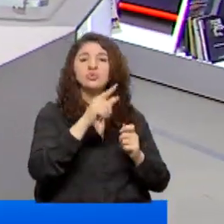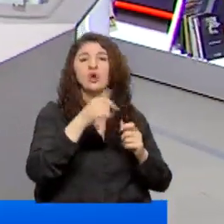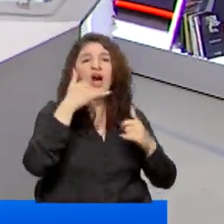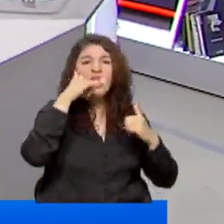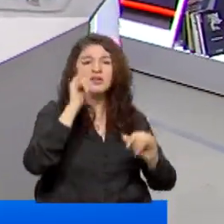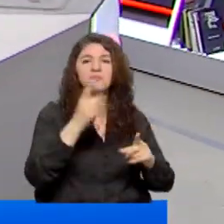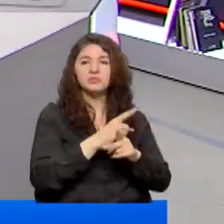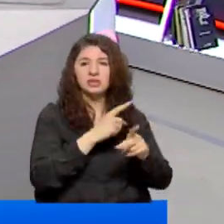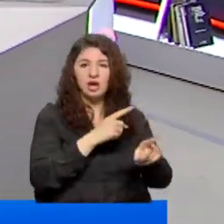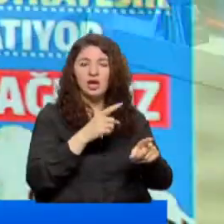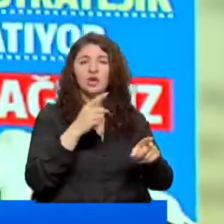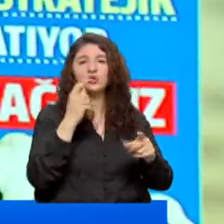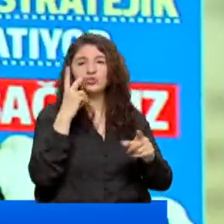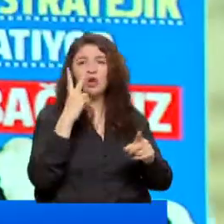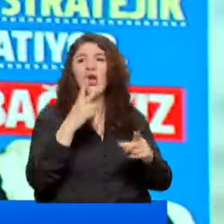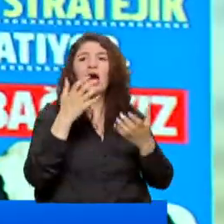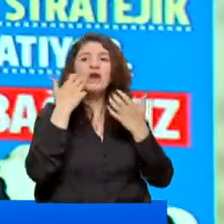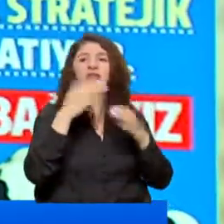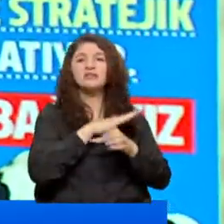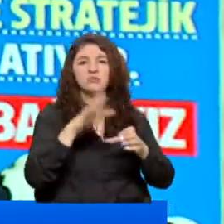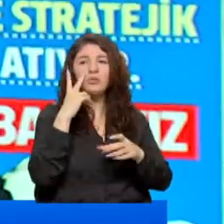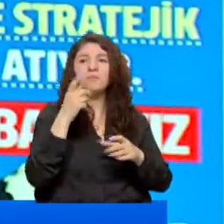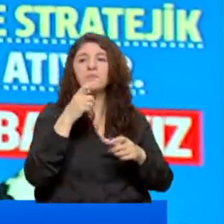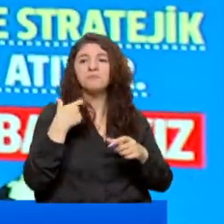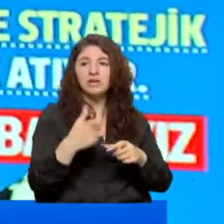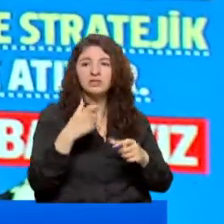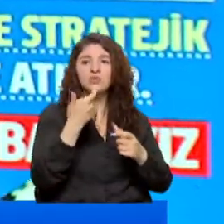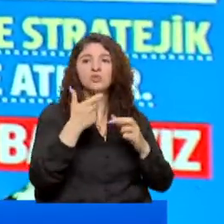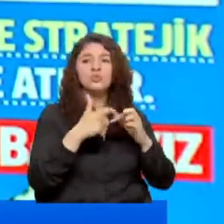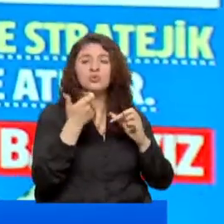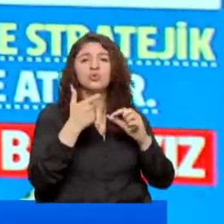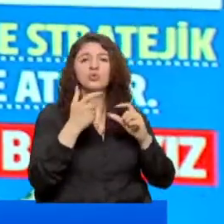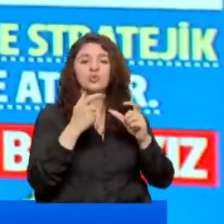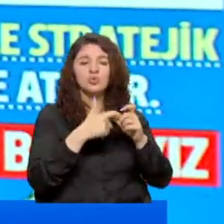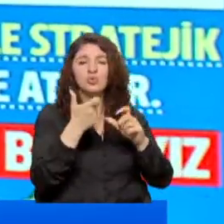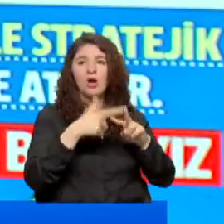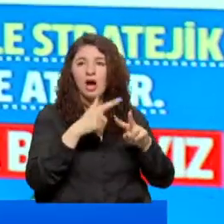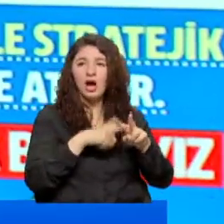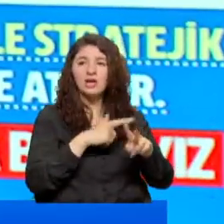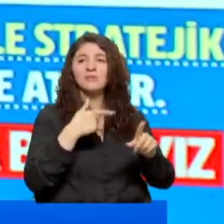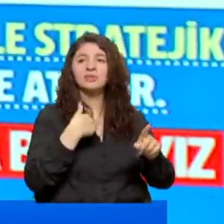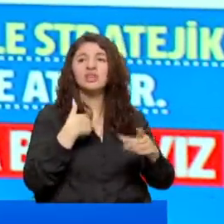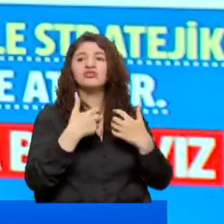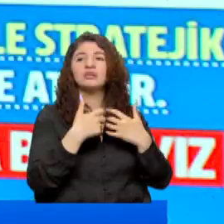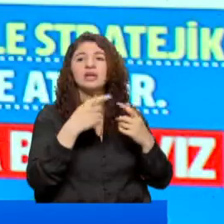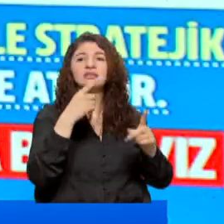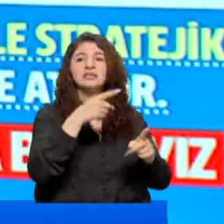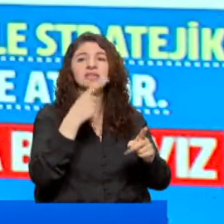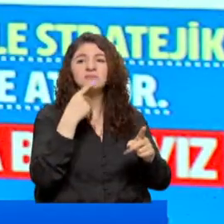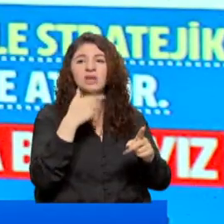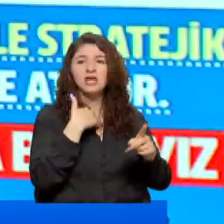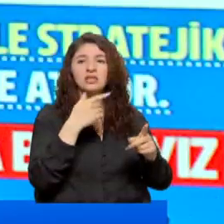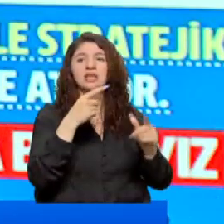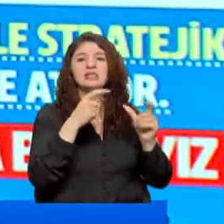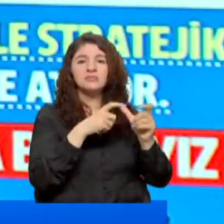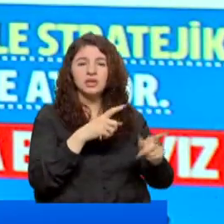bakın aşağıda sütlü kayvan besilik hayvan Brezilya ve uruguay'dan geliyor kırmızı eti ve sırbistan'dan Bosna erkeklere Polonya'dan